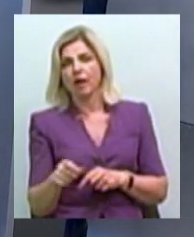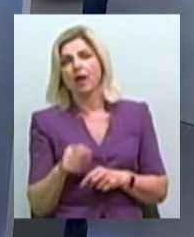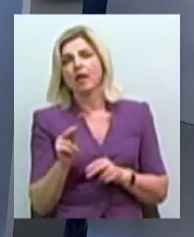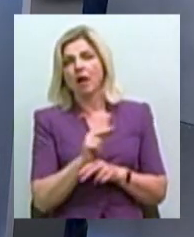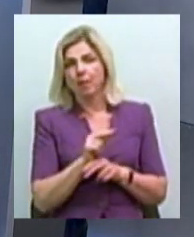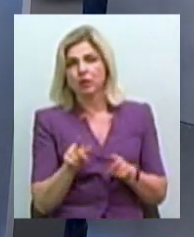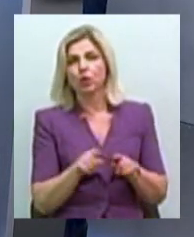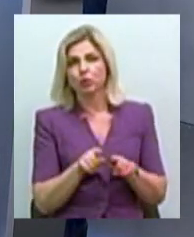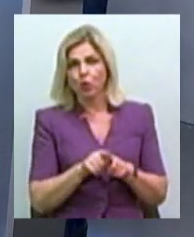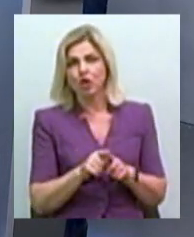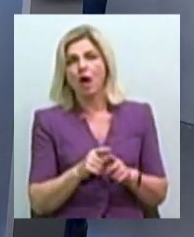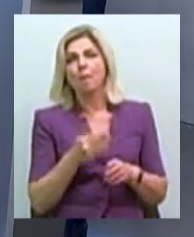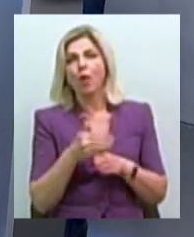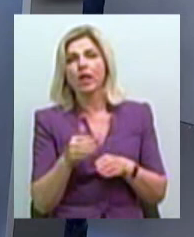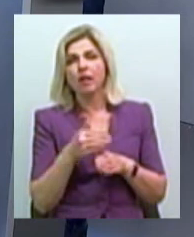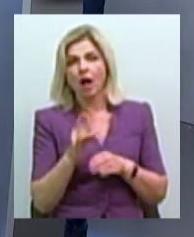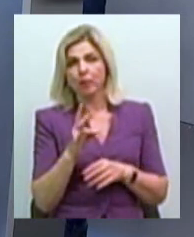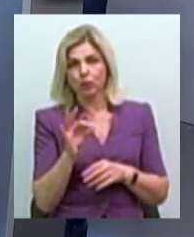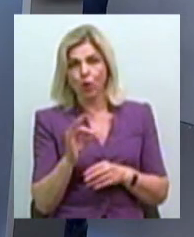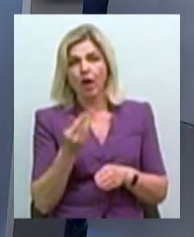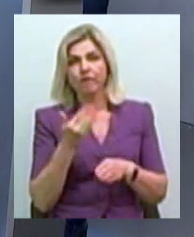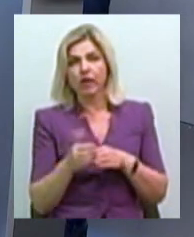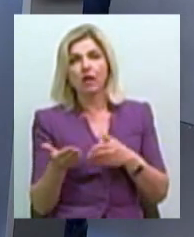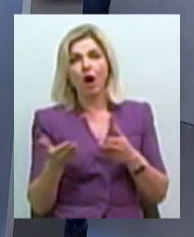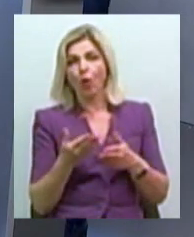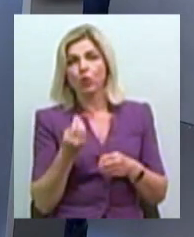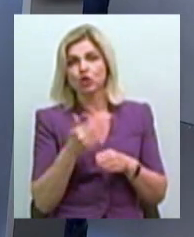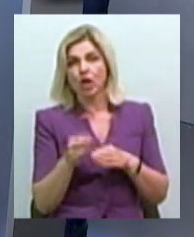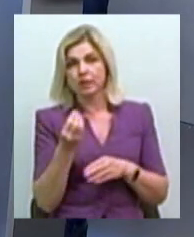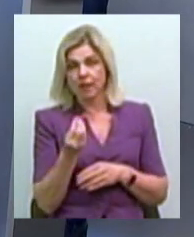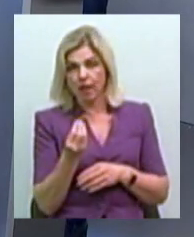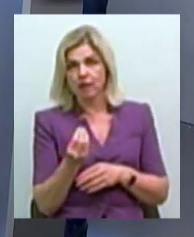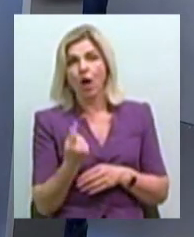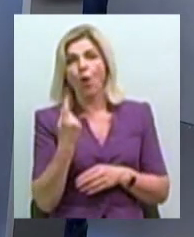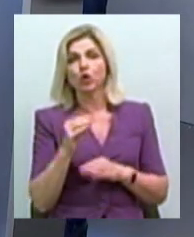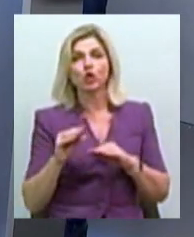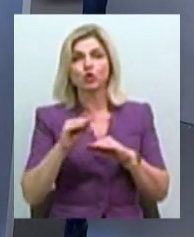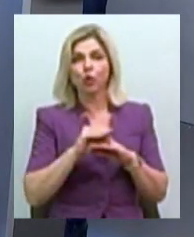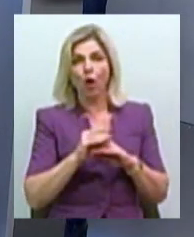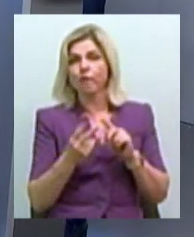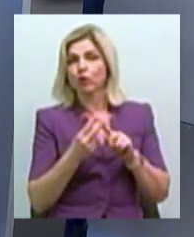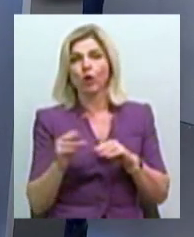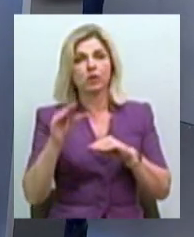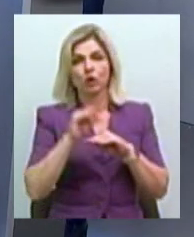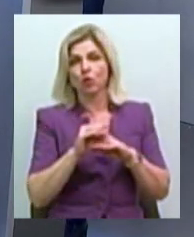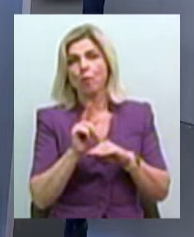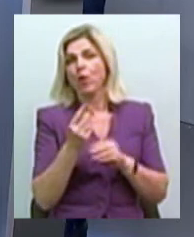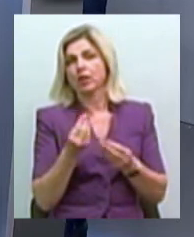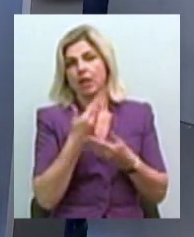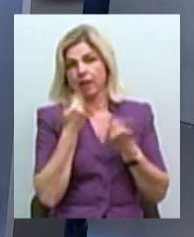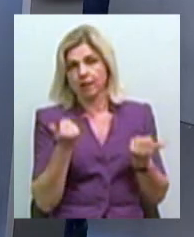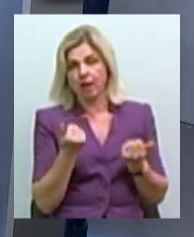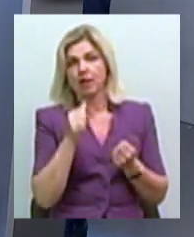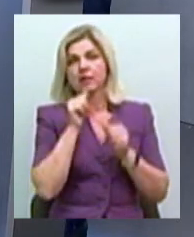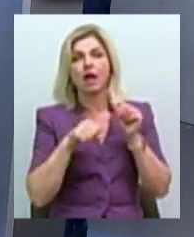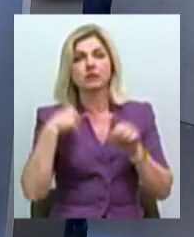тоже поэтапно. Там, вот, выделили какую-то часть денег, там, положили... Один слой, второй слой уже не положили, потому что не было средств. На следующий год